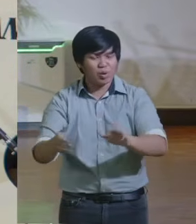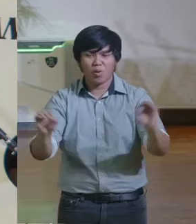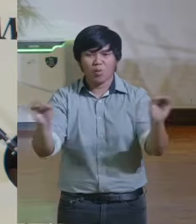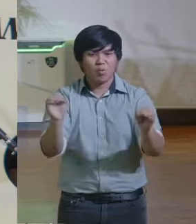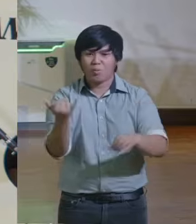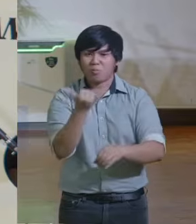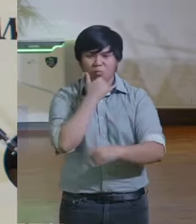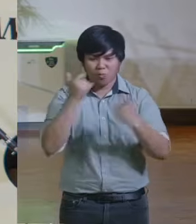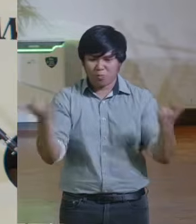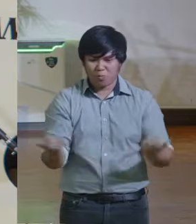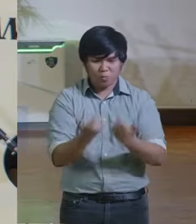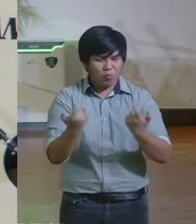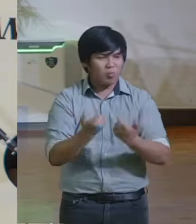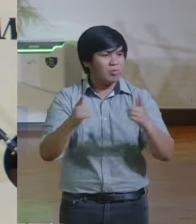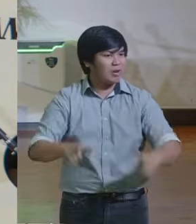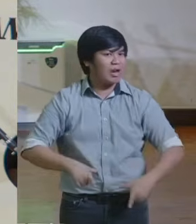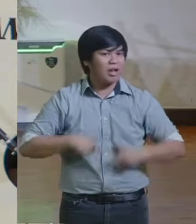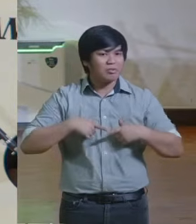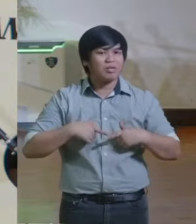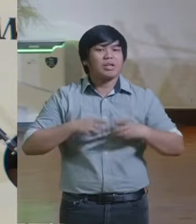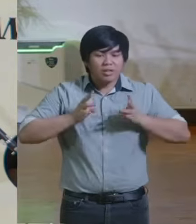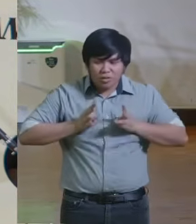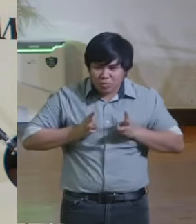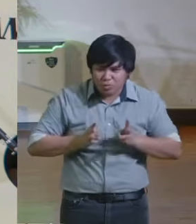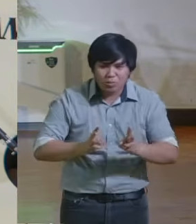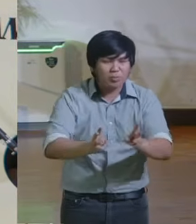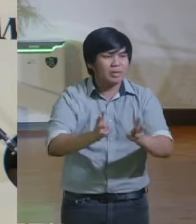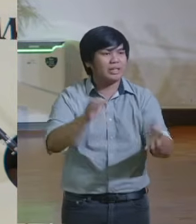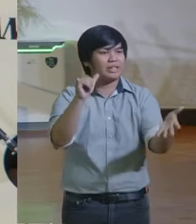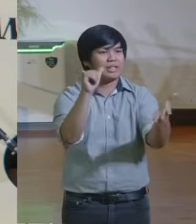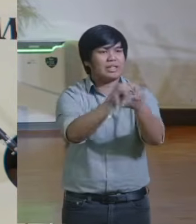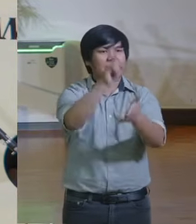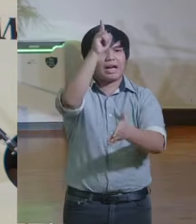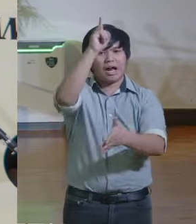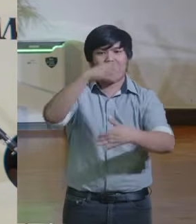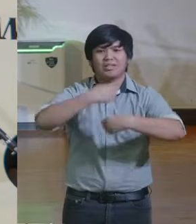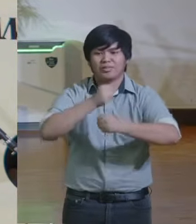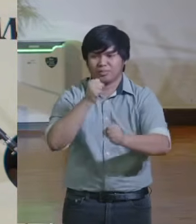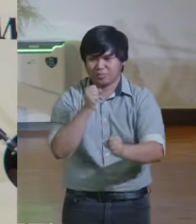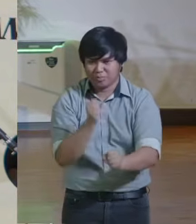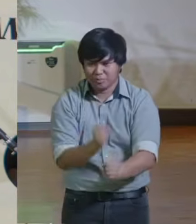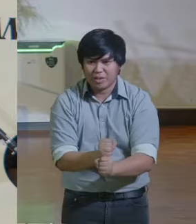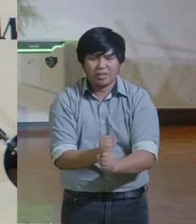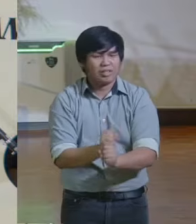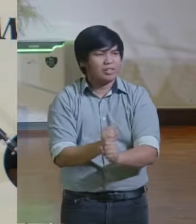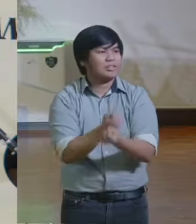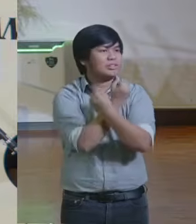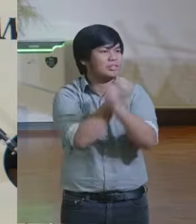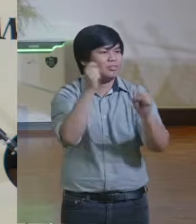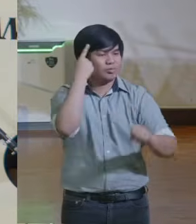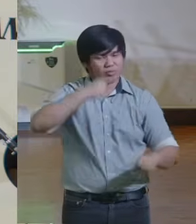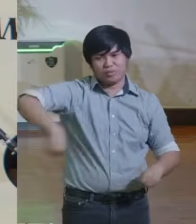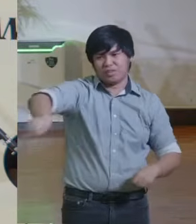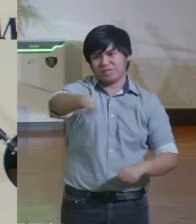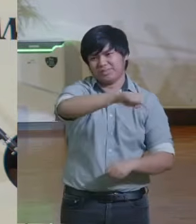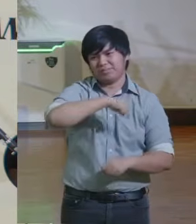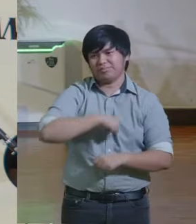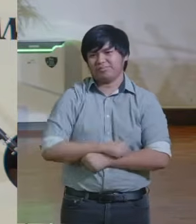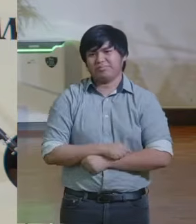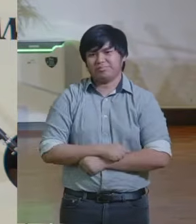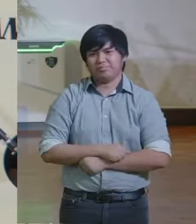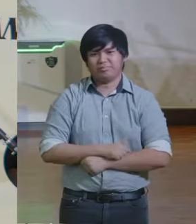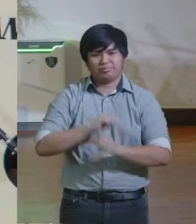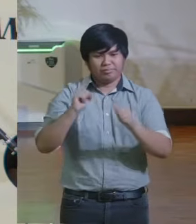ang mga daan na ginawang posible ang kaligtasan para sa atin. 1 John chapter